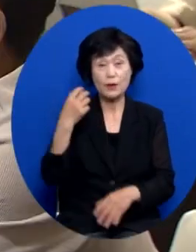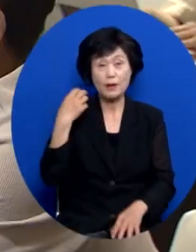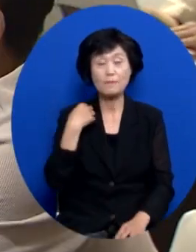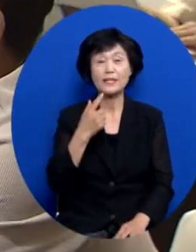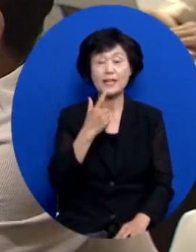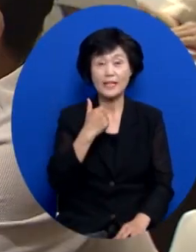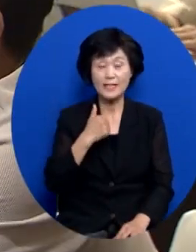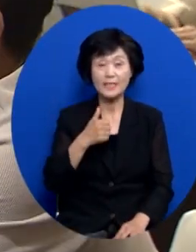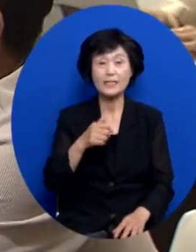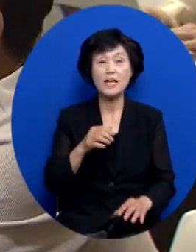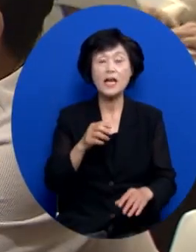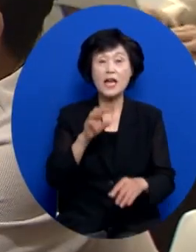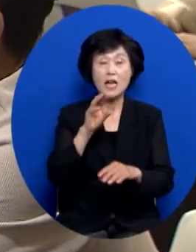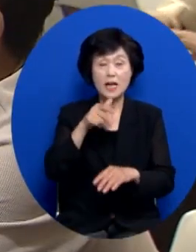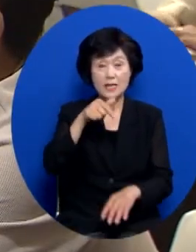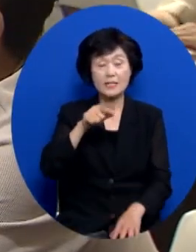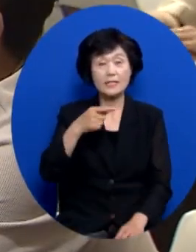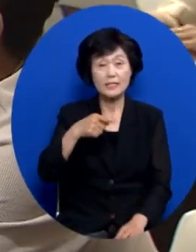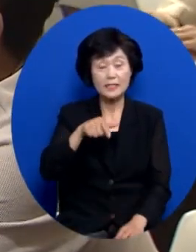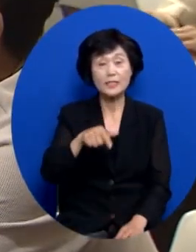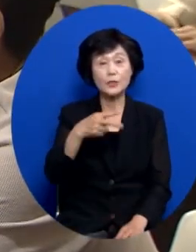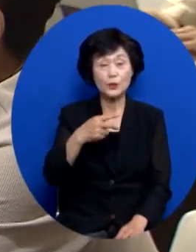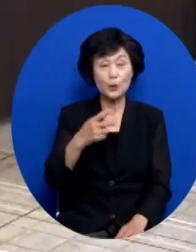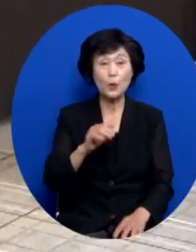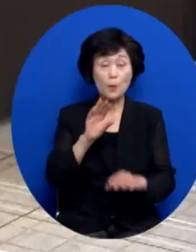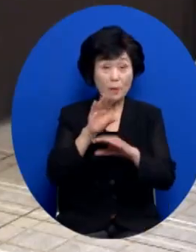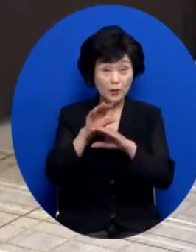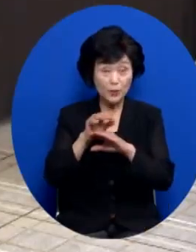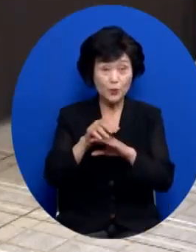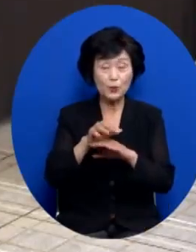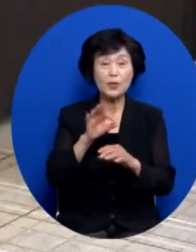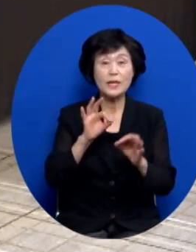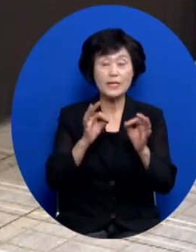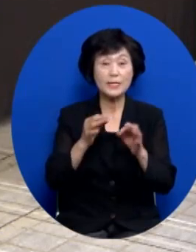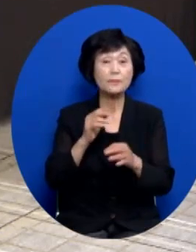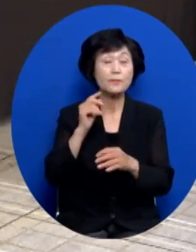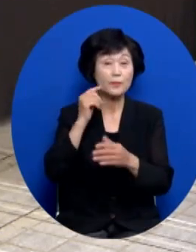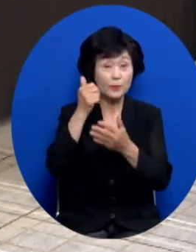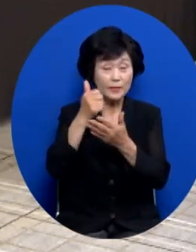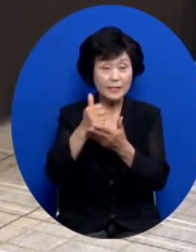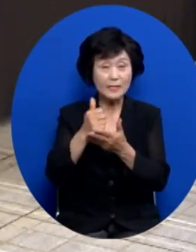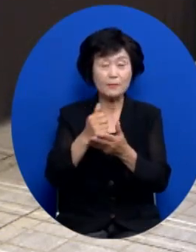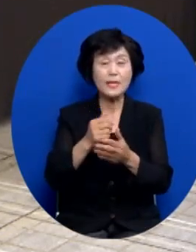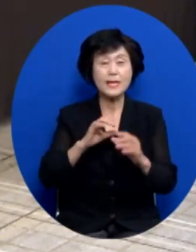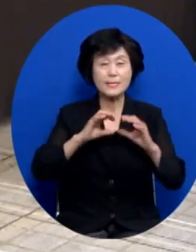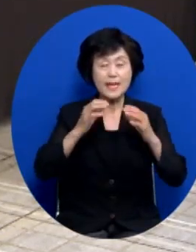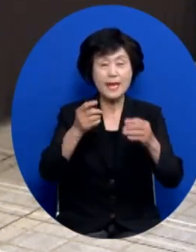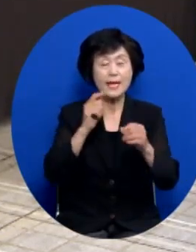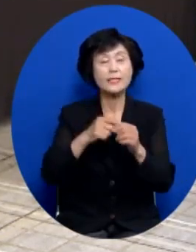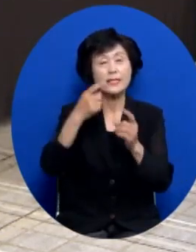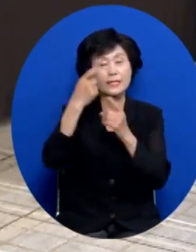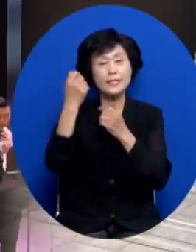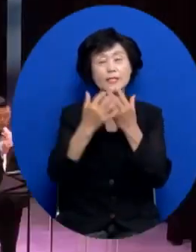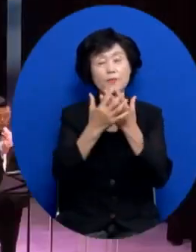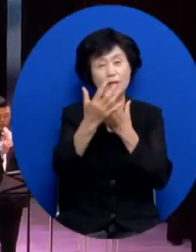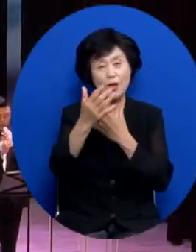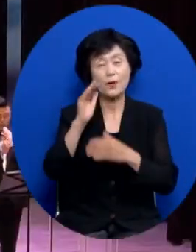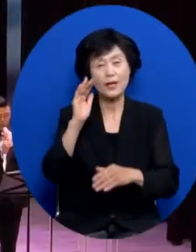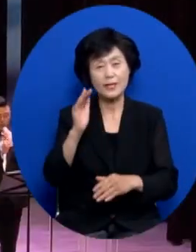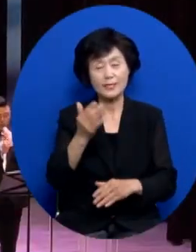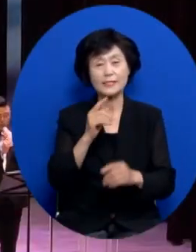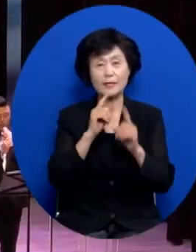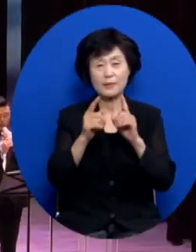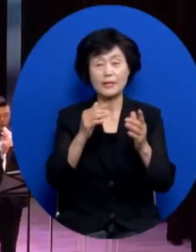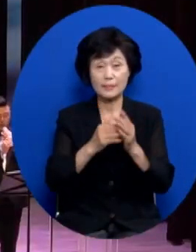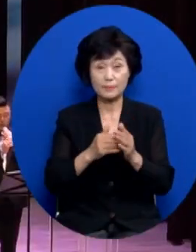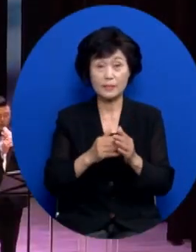이사장 김장환 목사는 민족 복음화와 세계 복음화의 시발점이 되는 기념대회가 될 것을 기대한다고 말했습니다. 한편